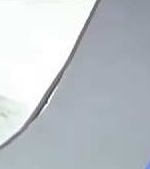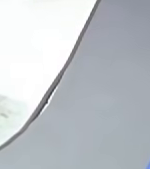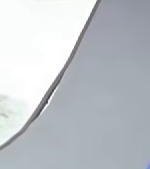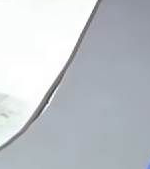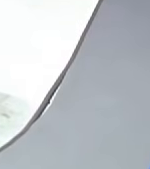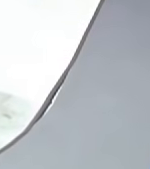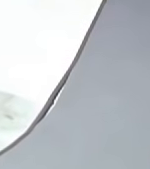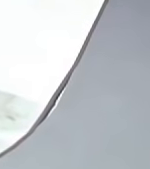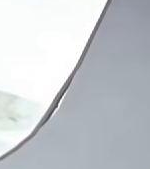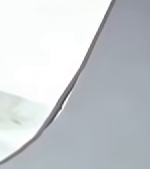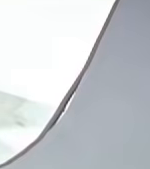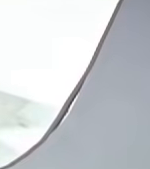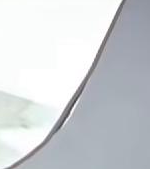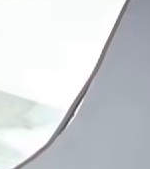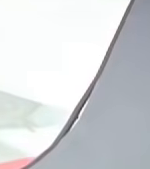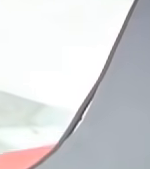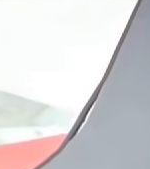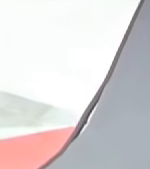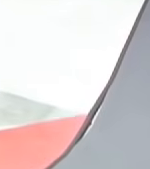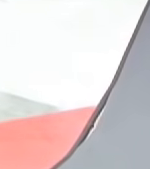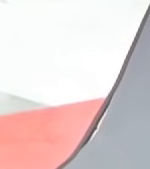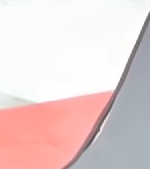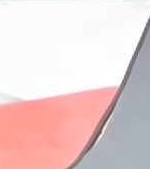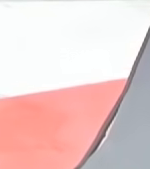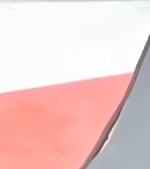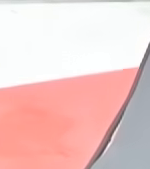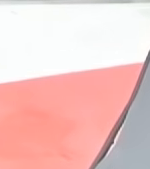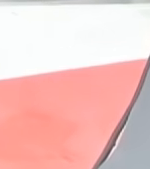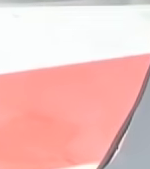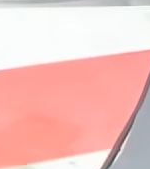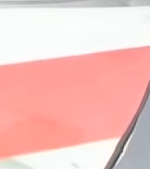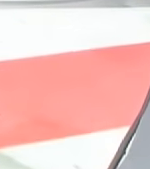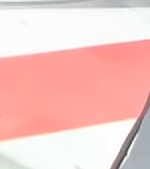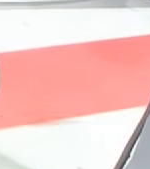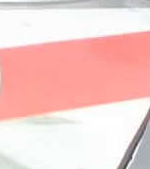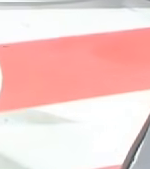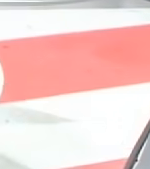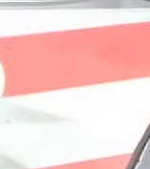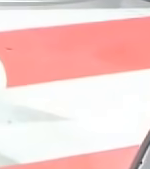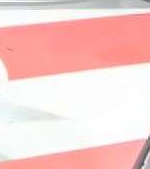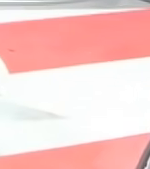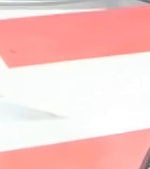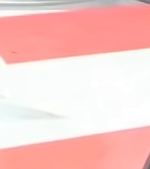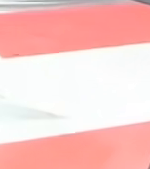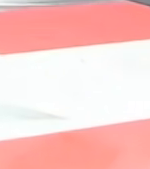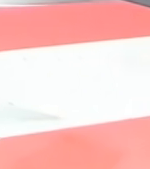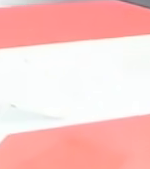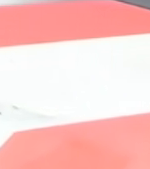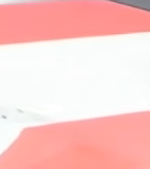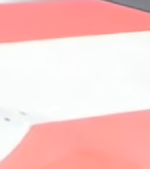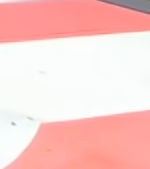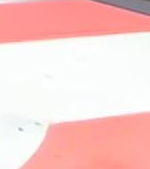9,216 na bagong kaso ng COVID-19 ang naitala ngayong araw. Kaya sa kabuuan,